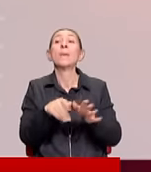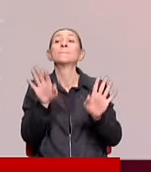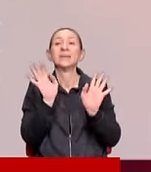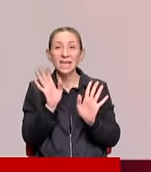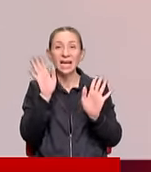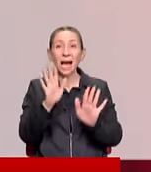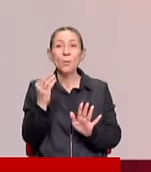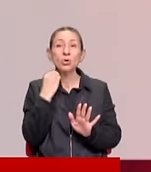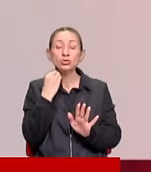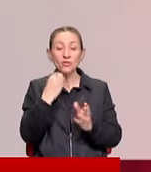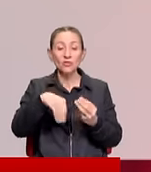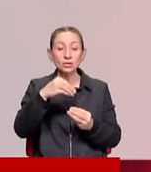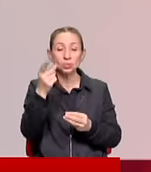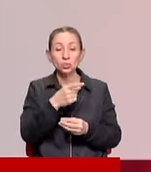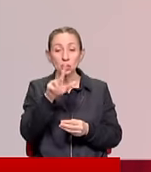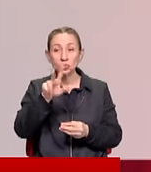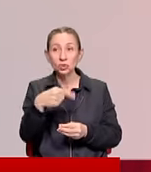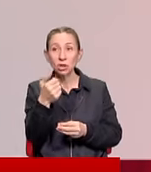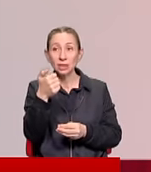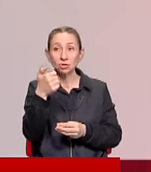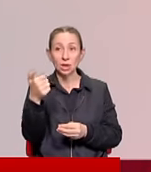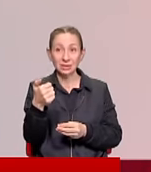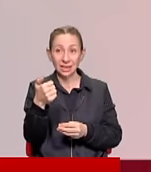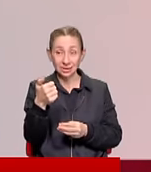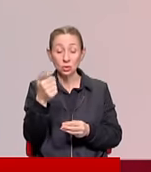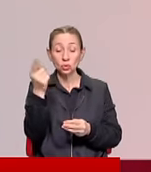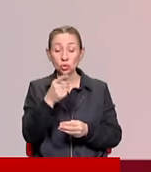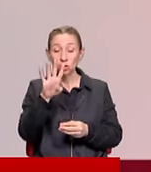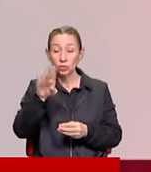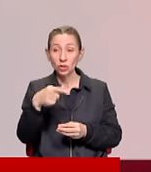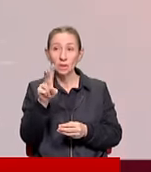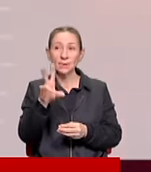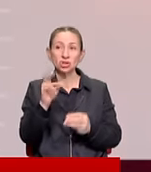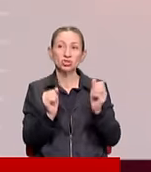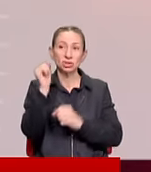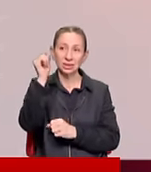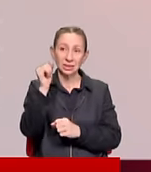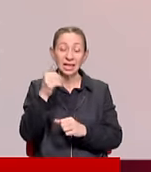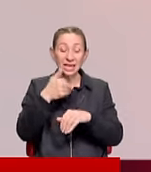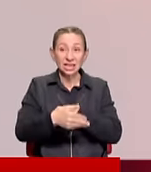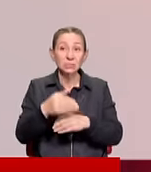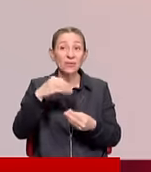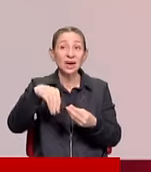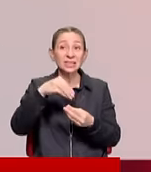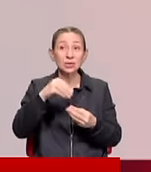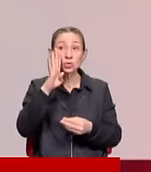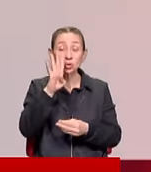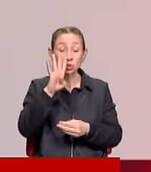zaman kalan borca işleyen faiz %3,66'dan %4,25'e. Gecikme faizi ise